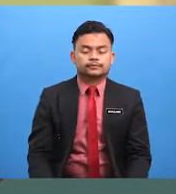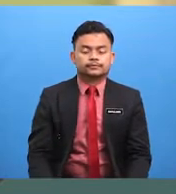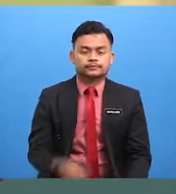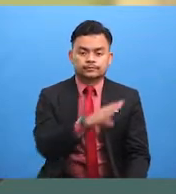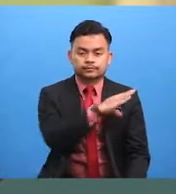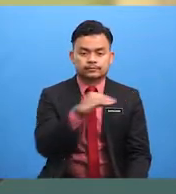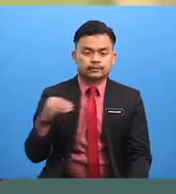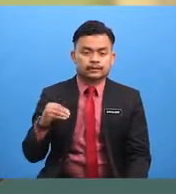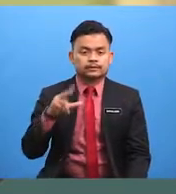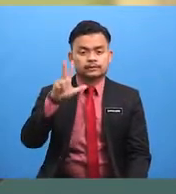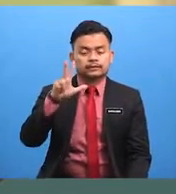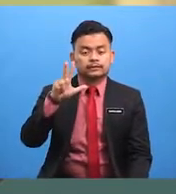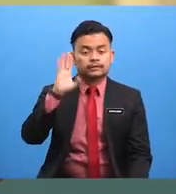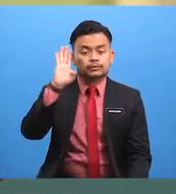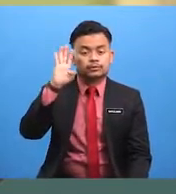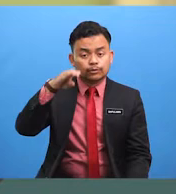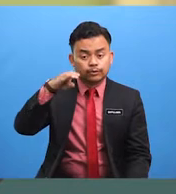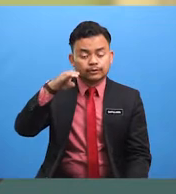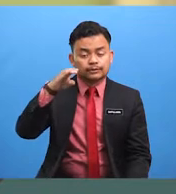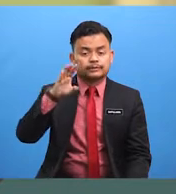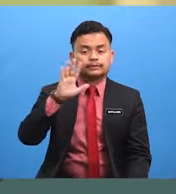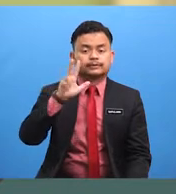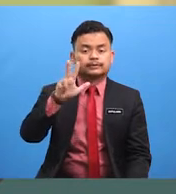dan 3 kuboid.